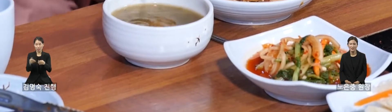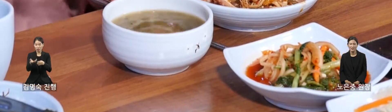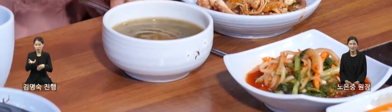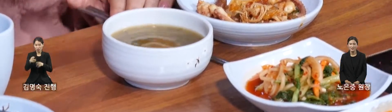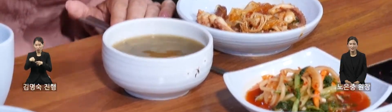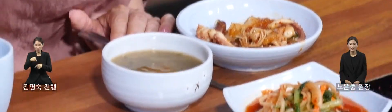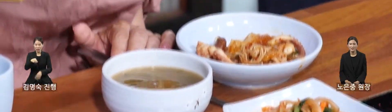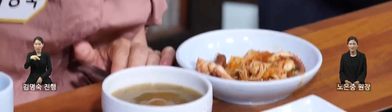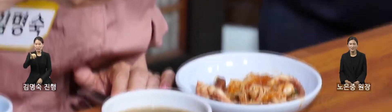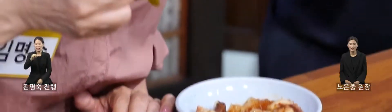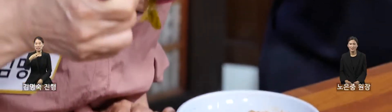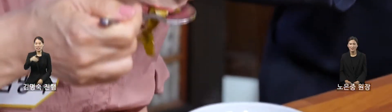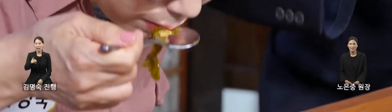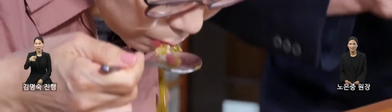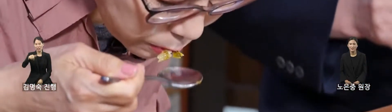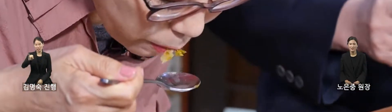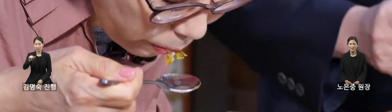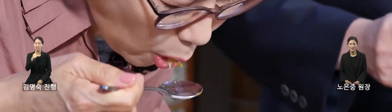시래기 된장국.